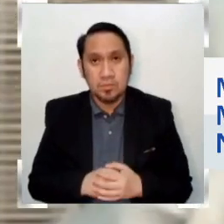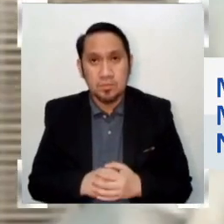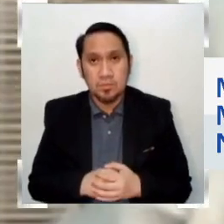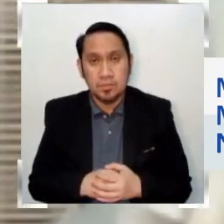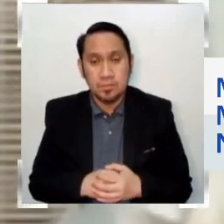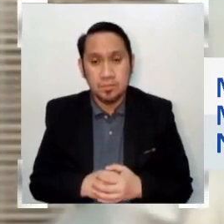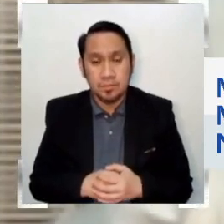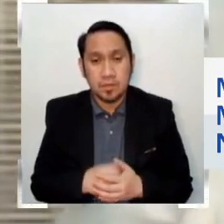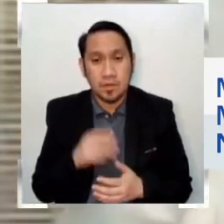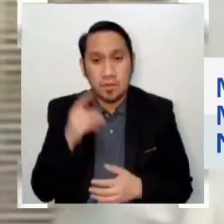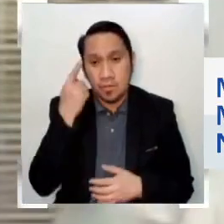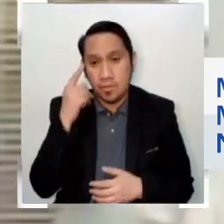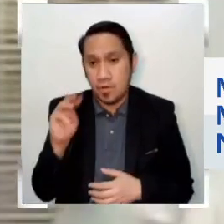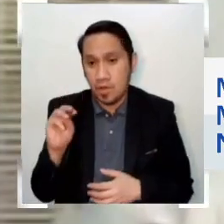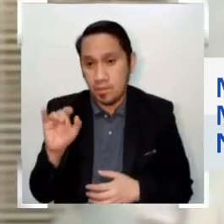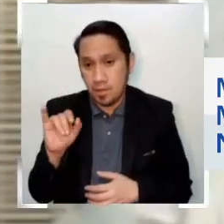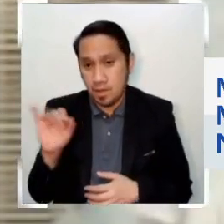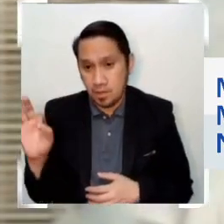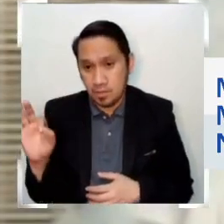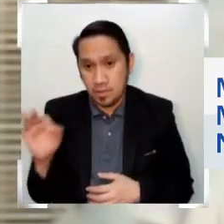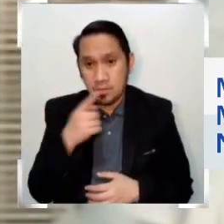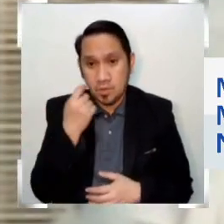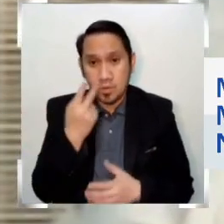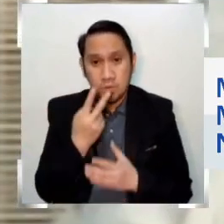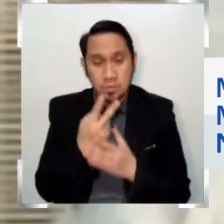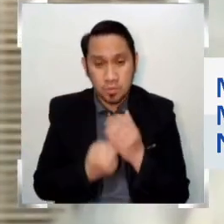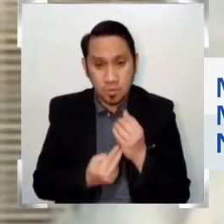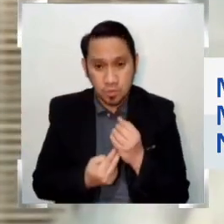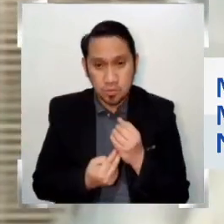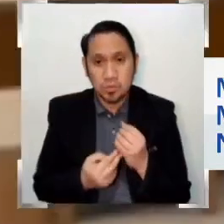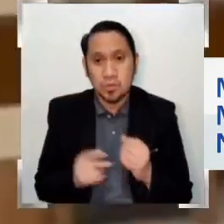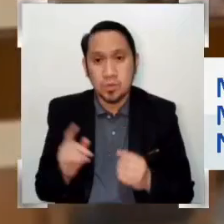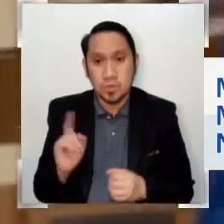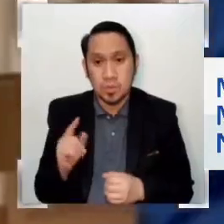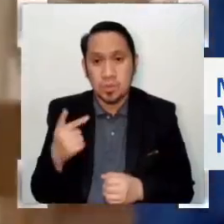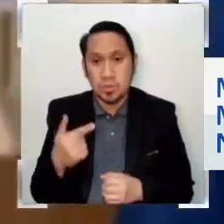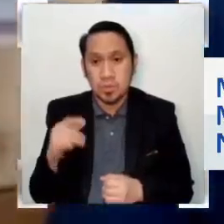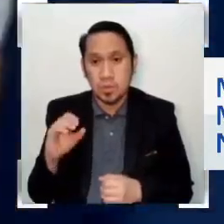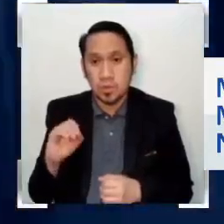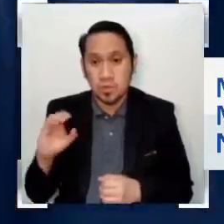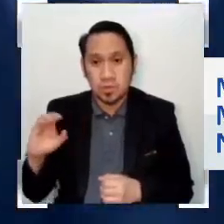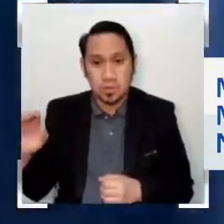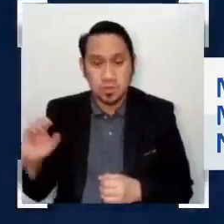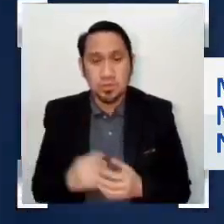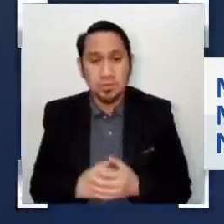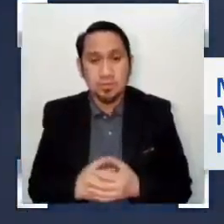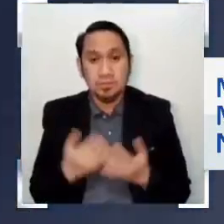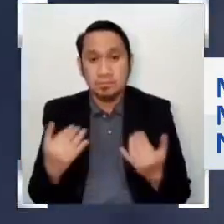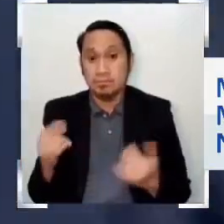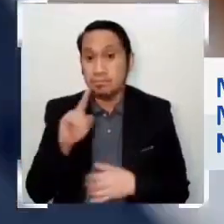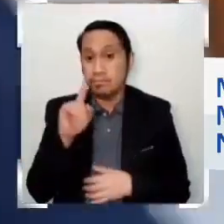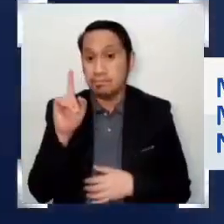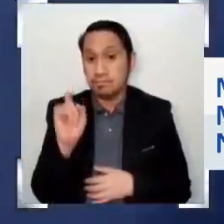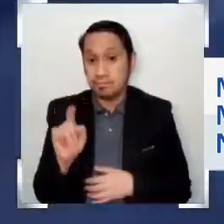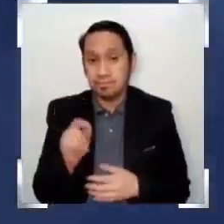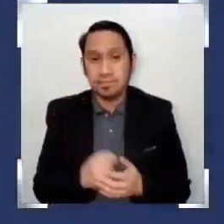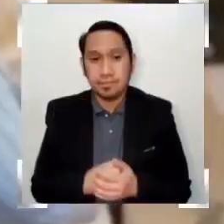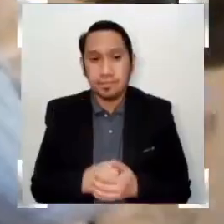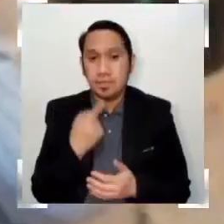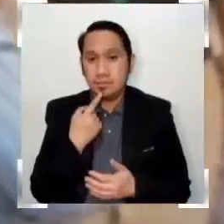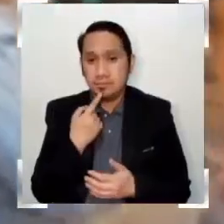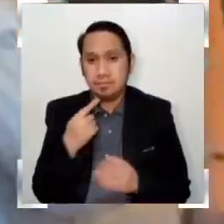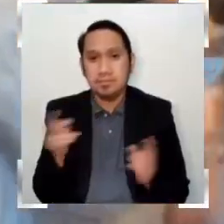Maharlika Investment Fund because both are also GOCs. Nang tanungin namin si Salceda, maikli ang kanyang